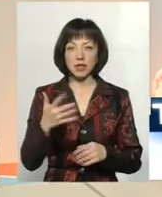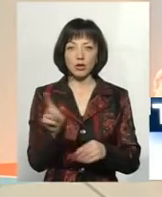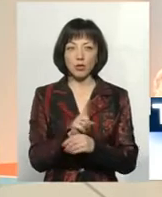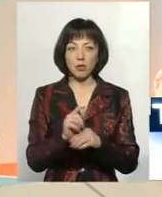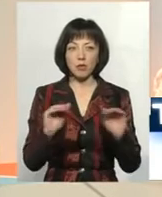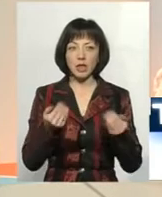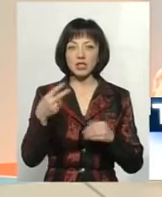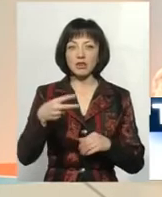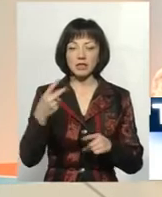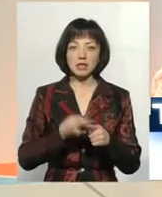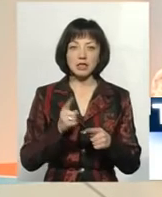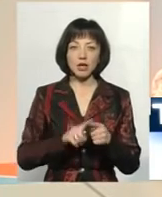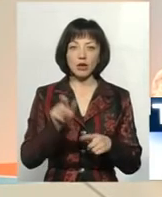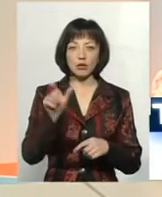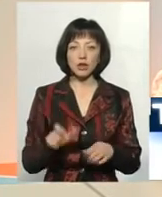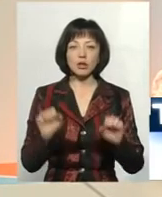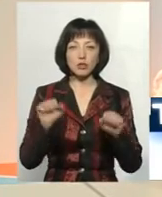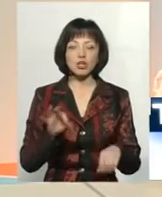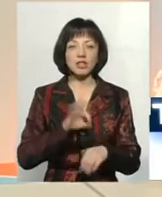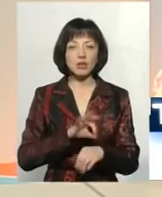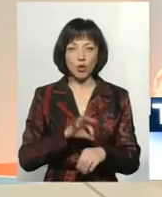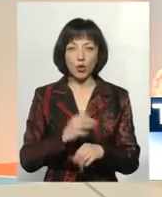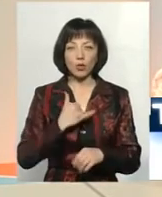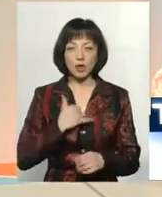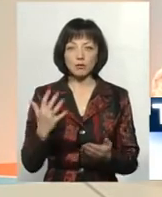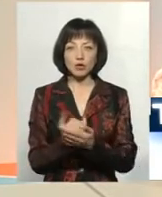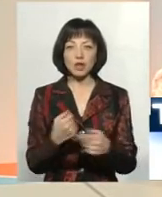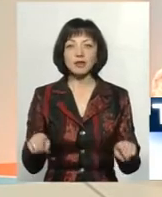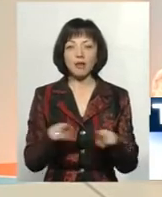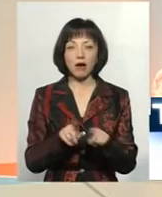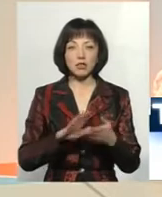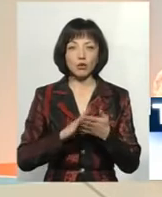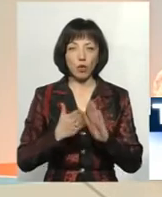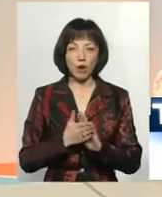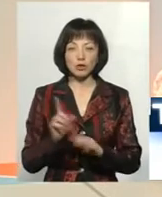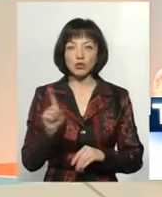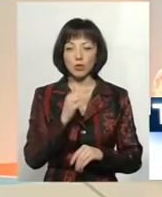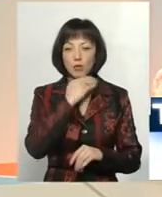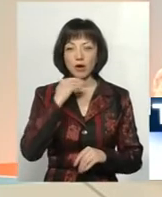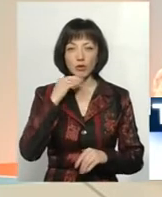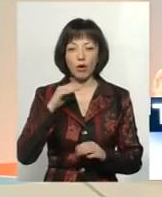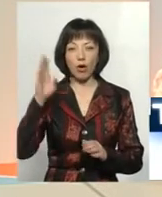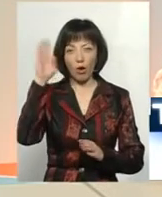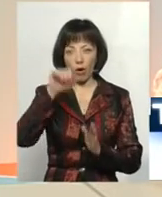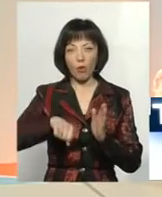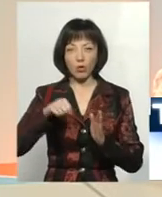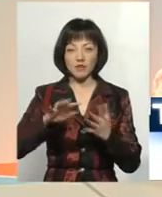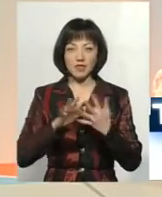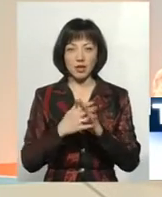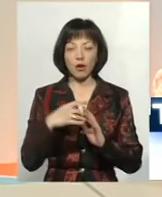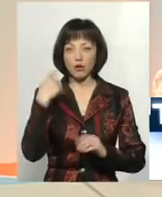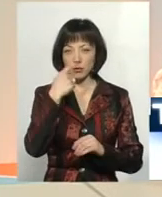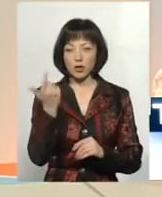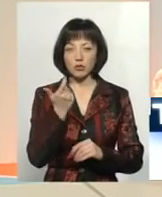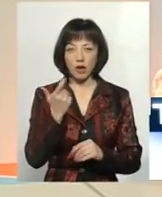Менше 20 – це вже людина може захворіти. Значить, у нас зараз виходить така ситуація, що в багатьох колодязях в селі, в особистих